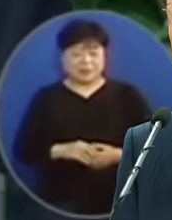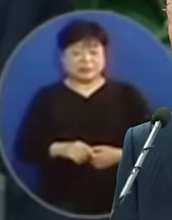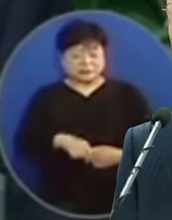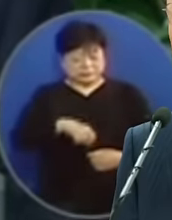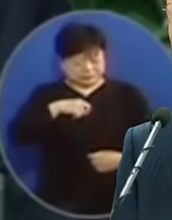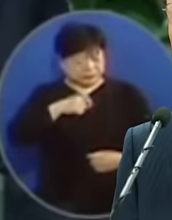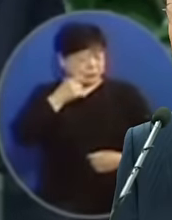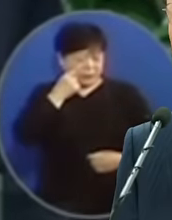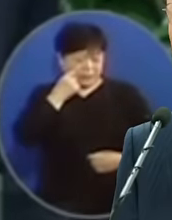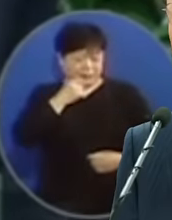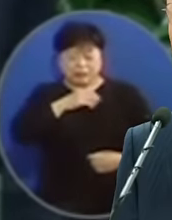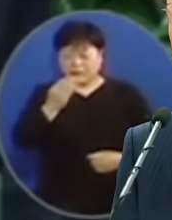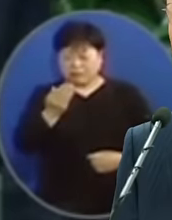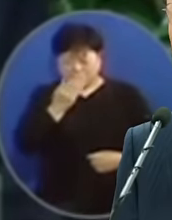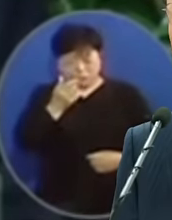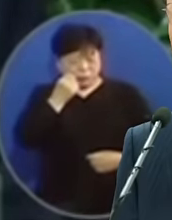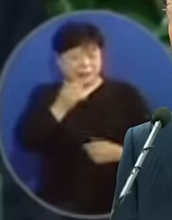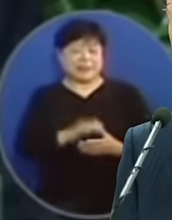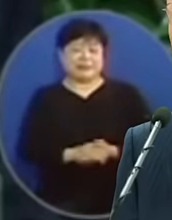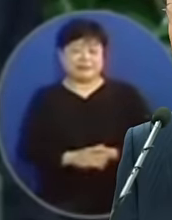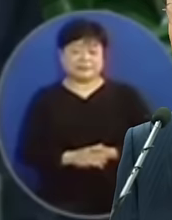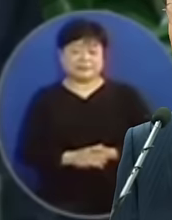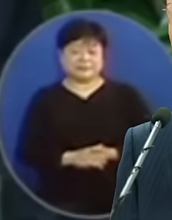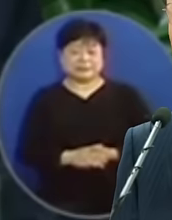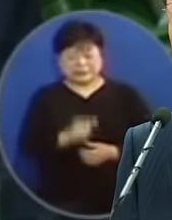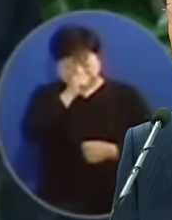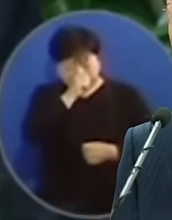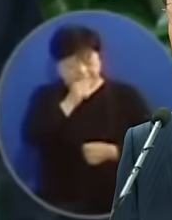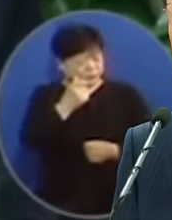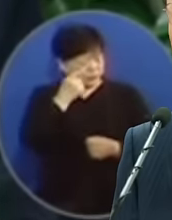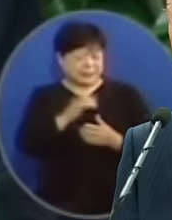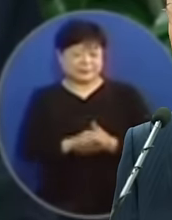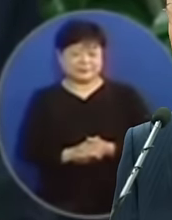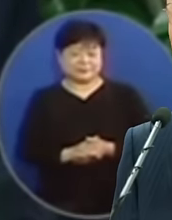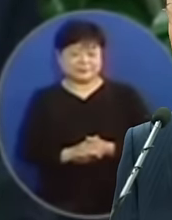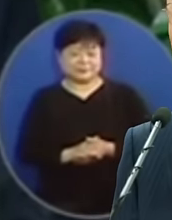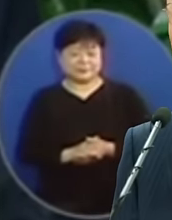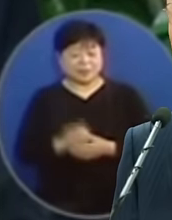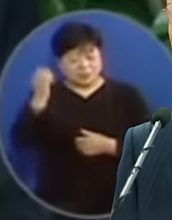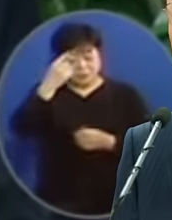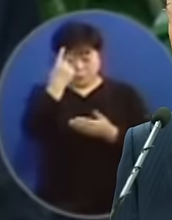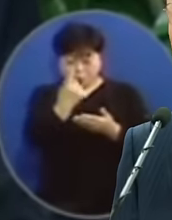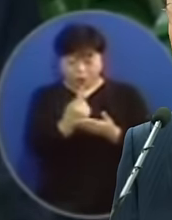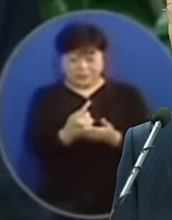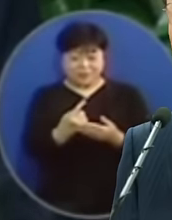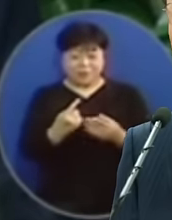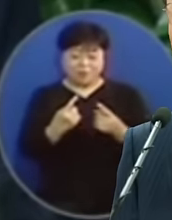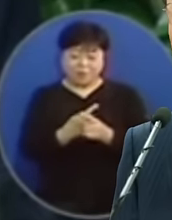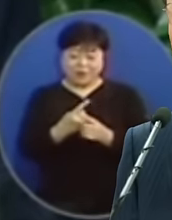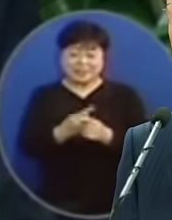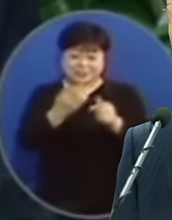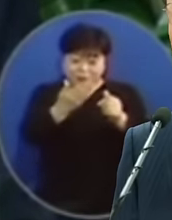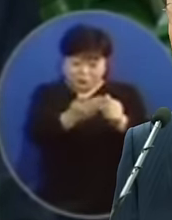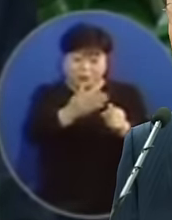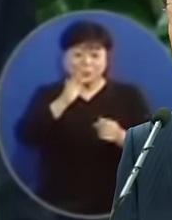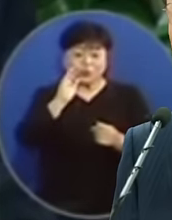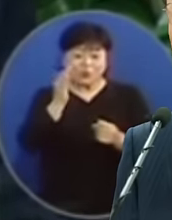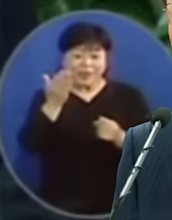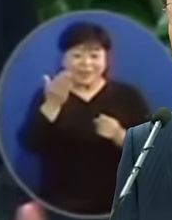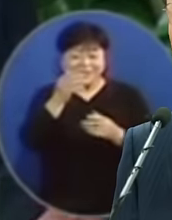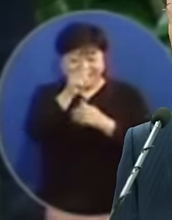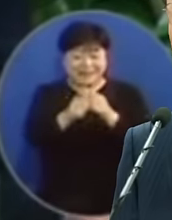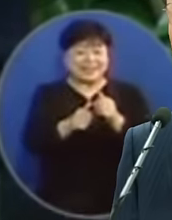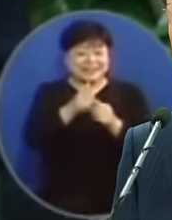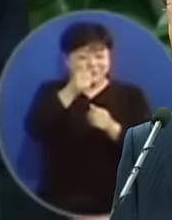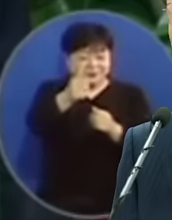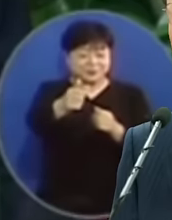안 돼요. 거룩한 사람도 안 되고 착한 사람도 안 돼요. 성령이 와서 변화시켜 주셔야 되는 것입니다. 우리는